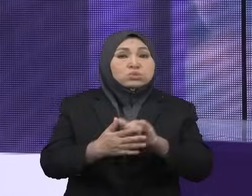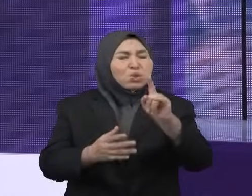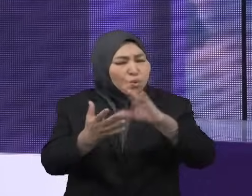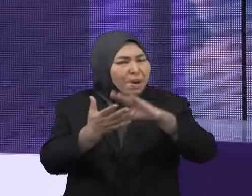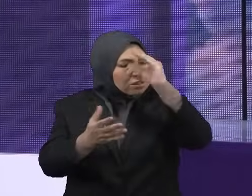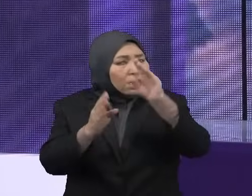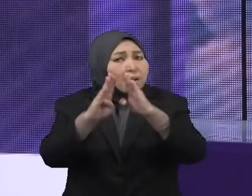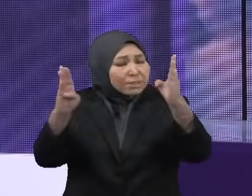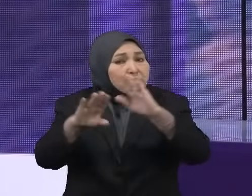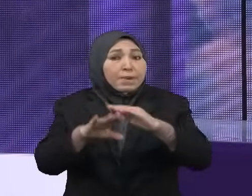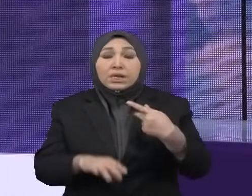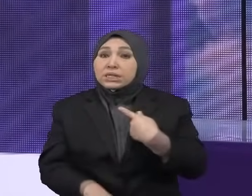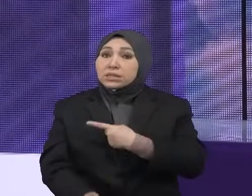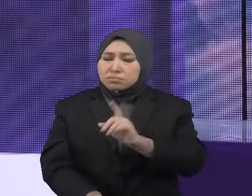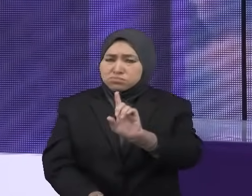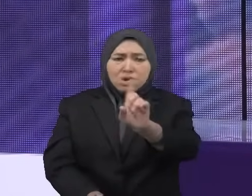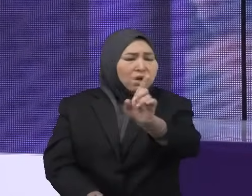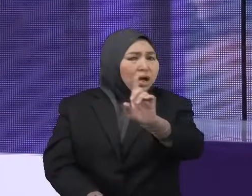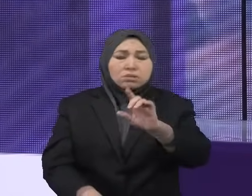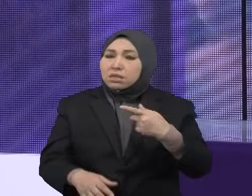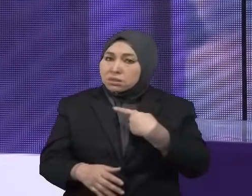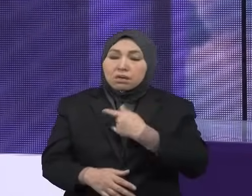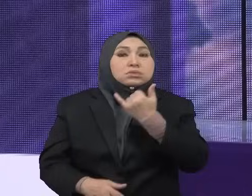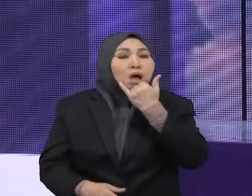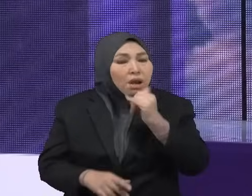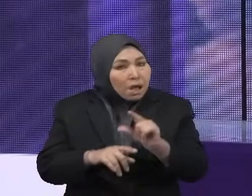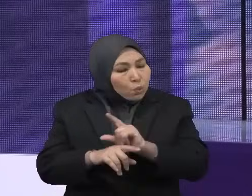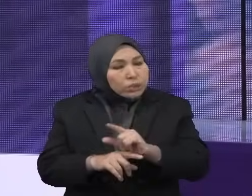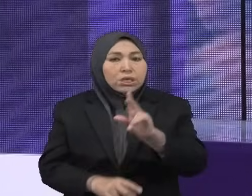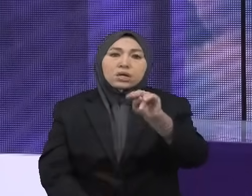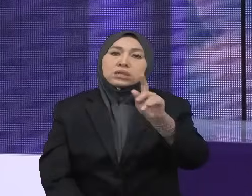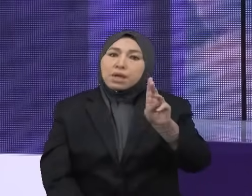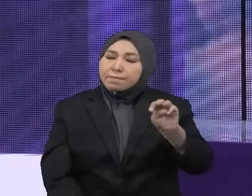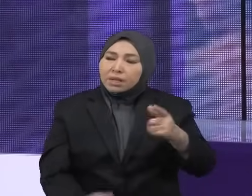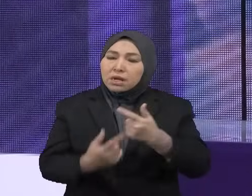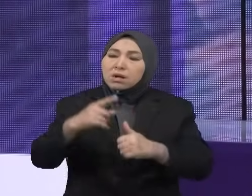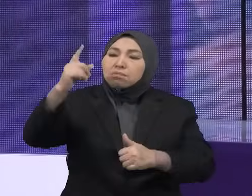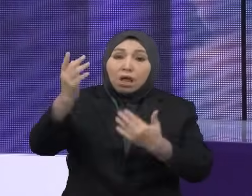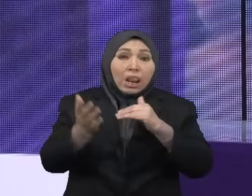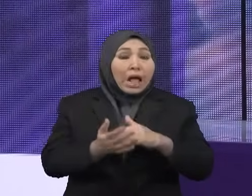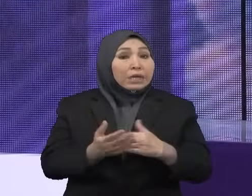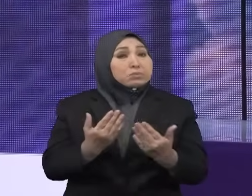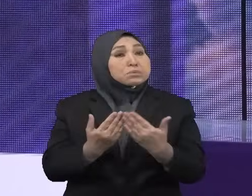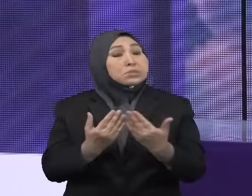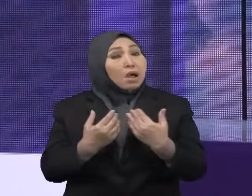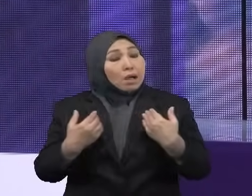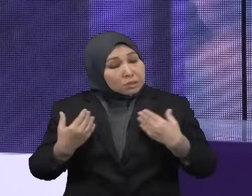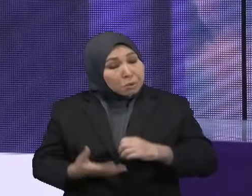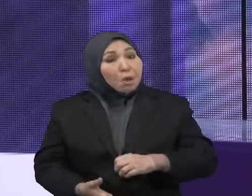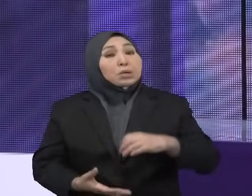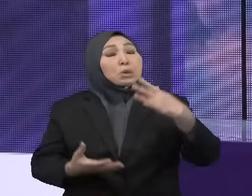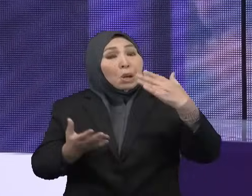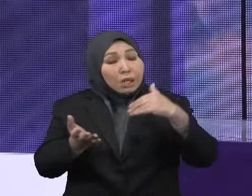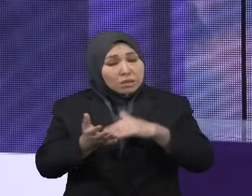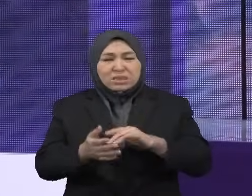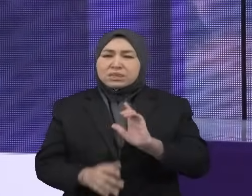pelajaran besar kepada kita. Jangan sampai kita menyalahgunakan nikmat daripada Allah SWT. Makin senang hidup kita, kita makin lagi